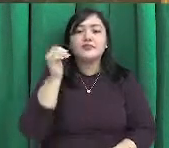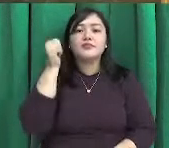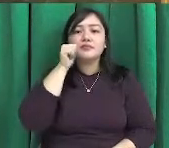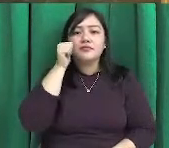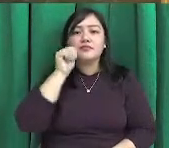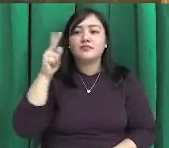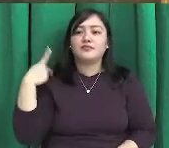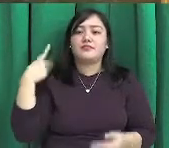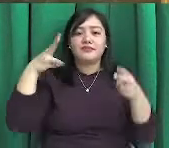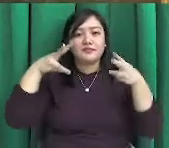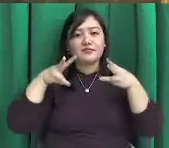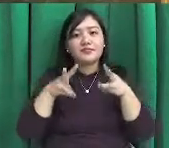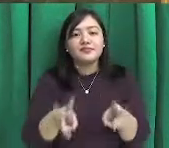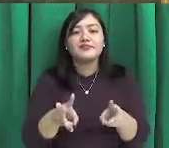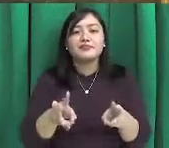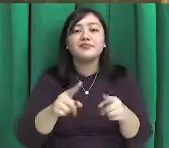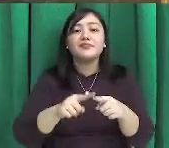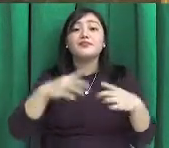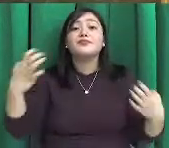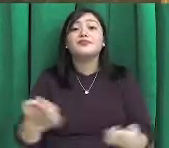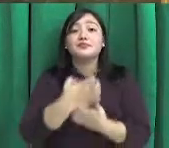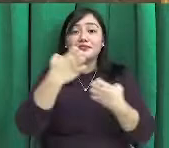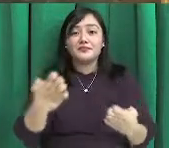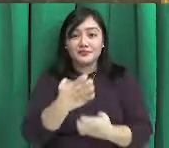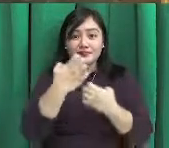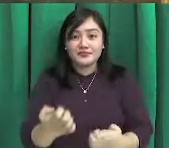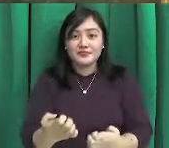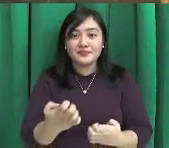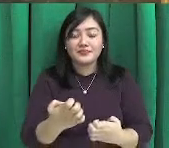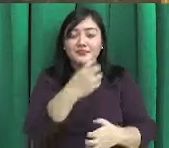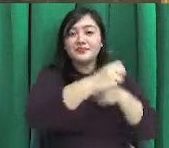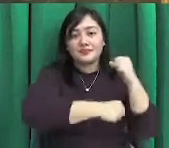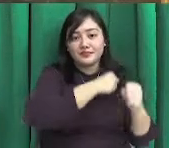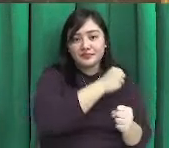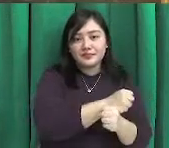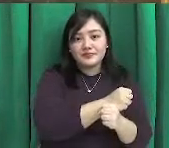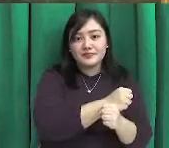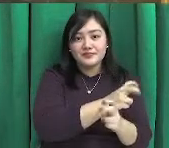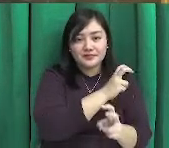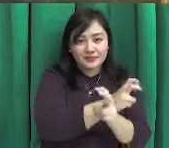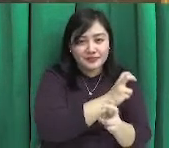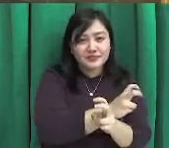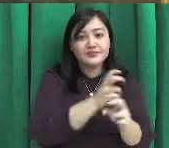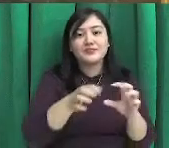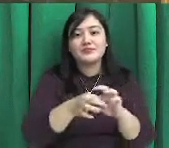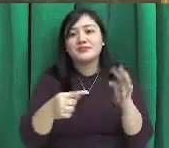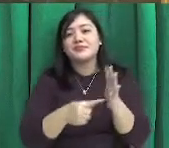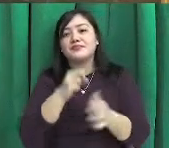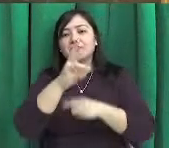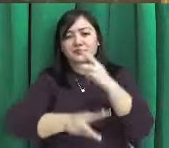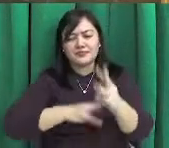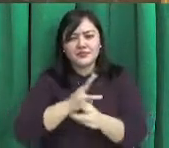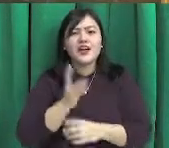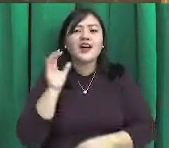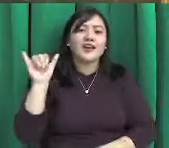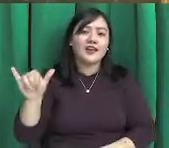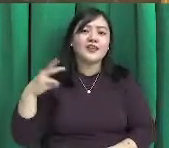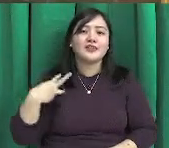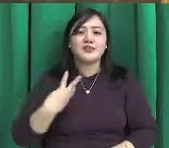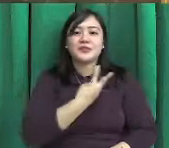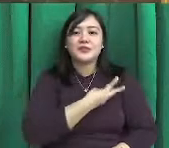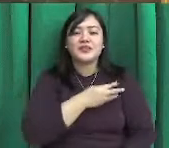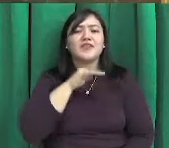But you know what? God has a way to enjoy it. Alright? God is a way to enjoy it. Lahat napapagod, pero lahat